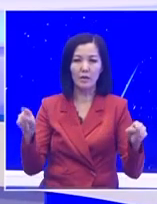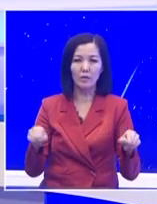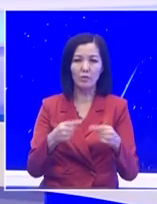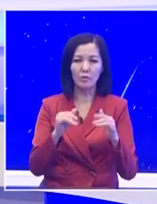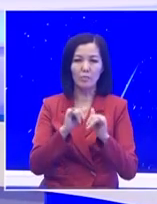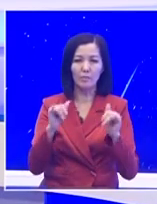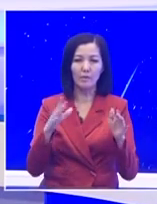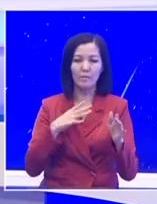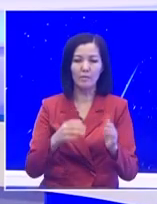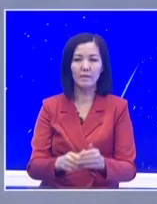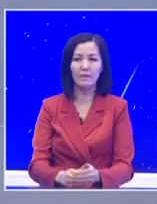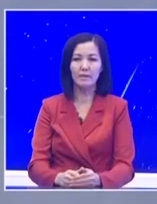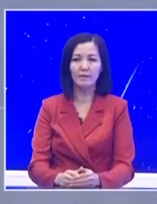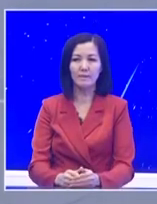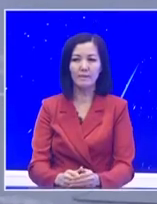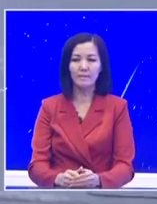түлеген.